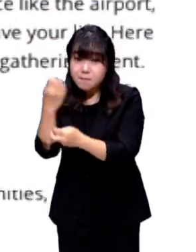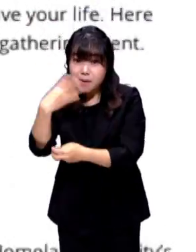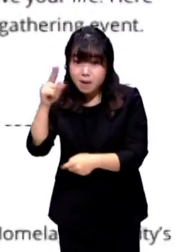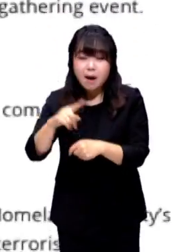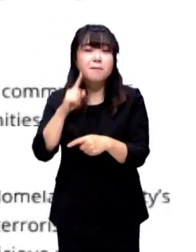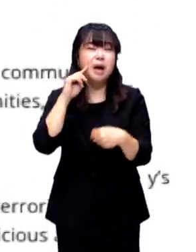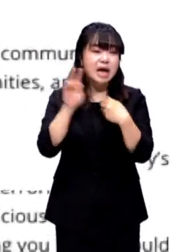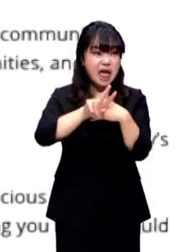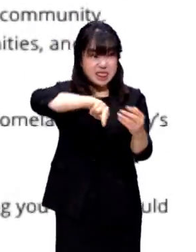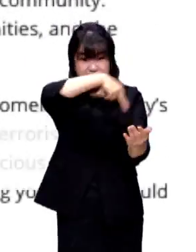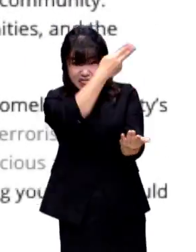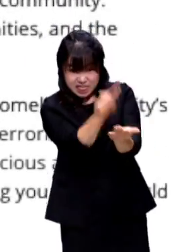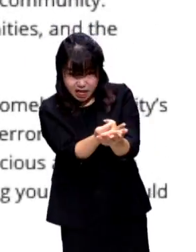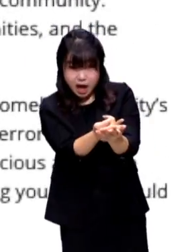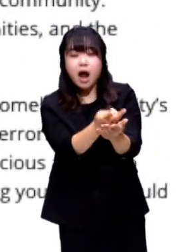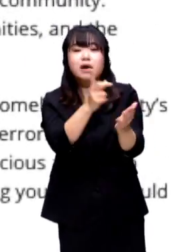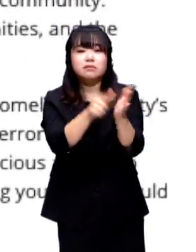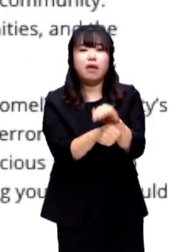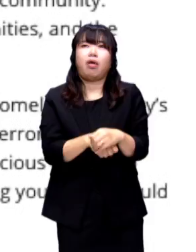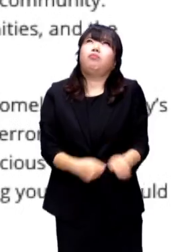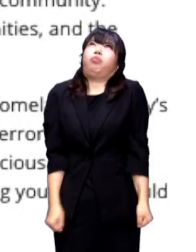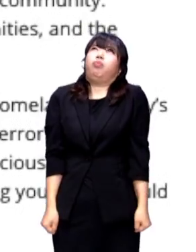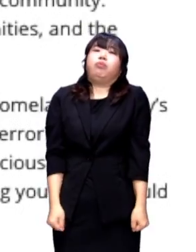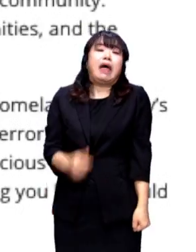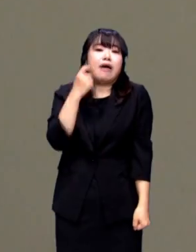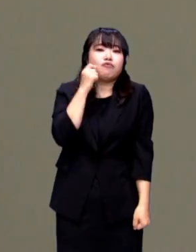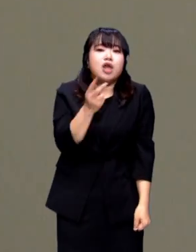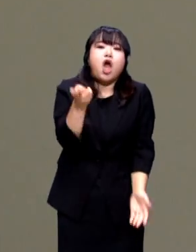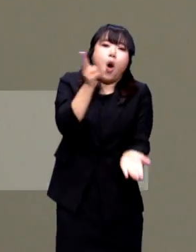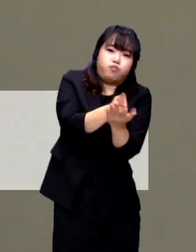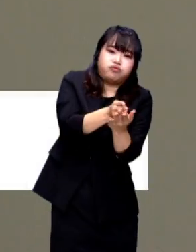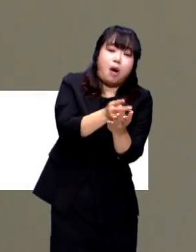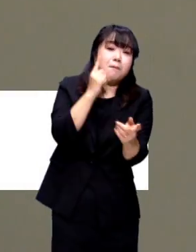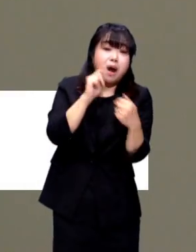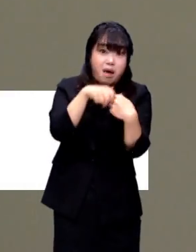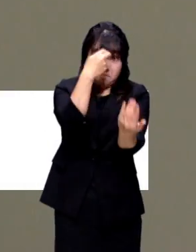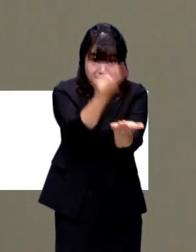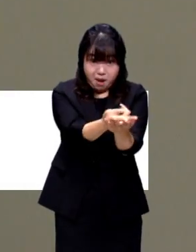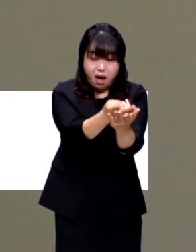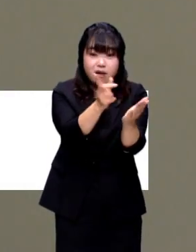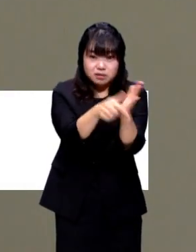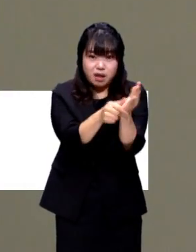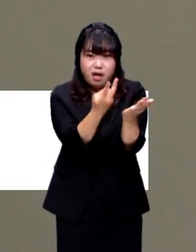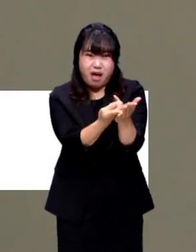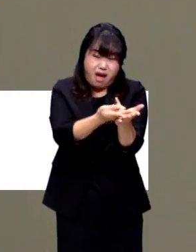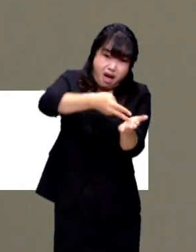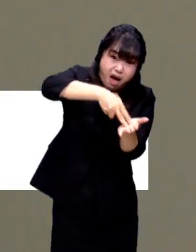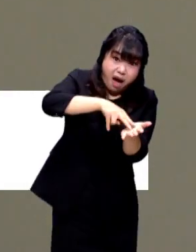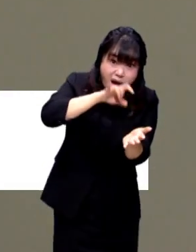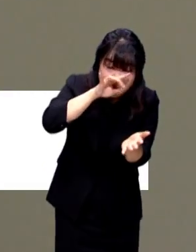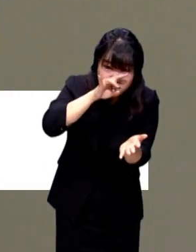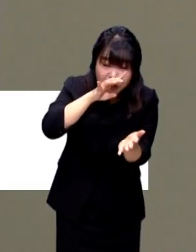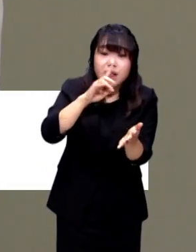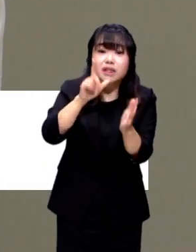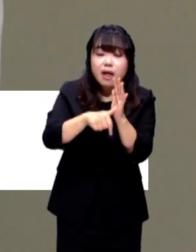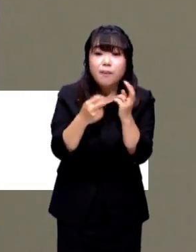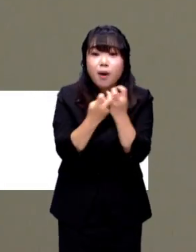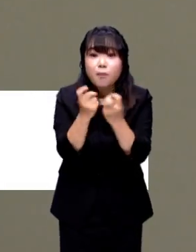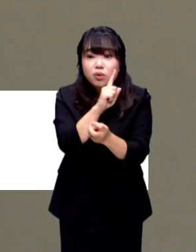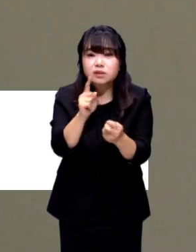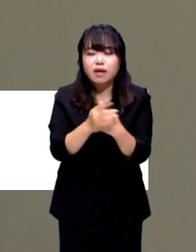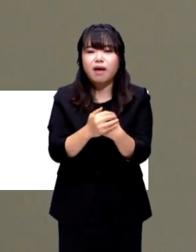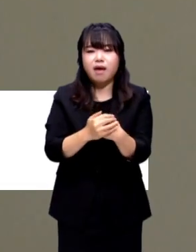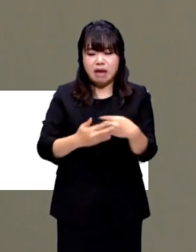웅크린 자세를 취하라고 조언하고 있습니다. 이제 넘어졌지만은 거동이 가능하다면은